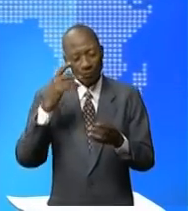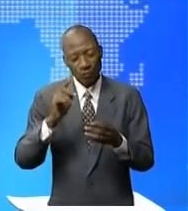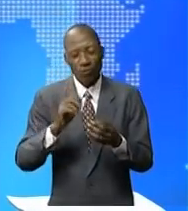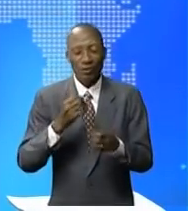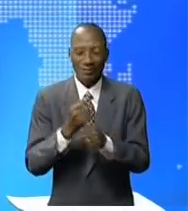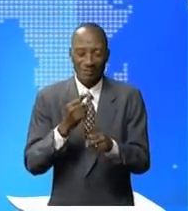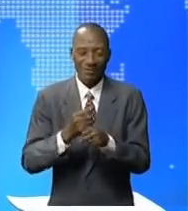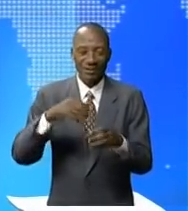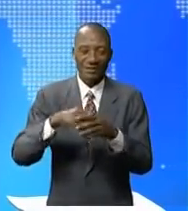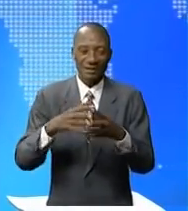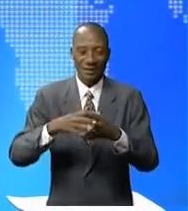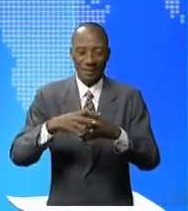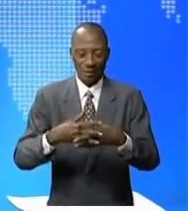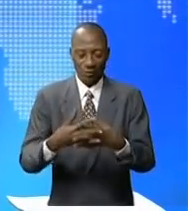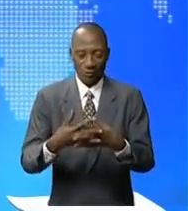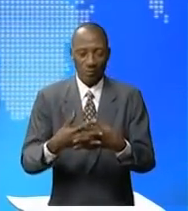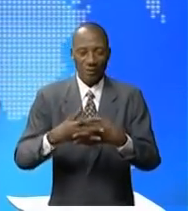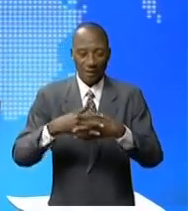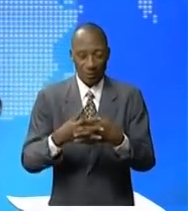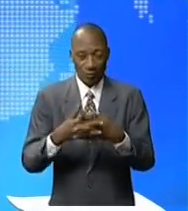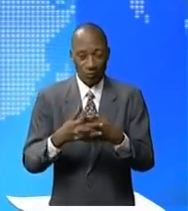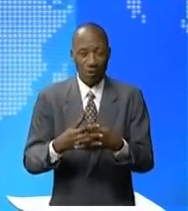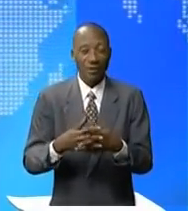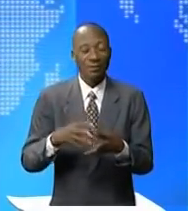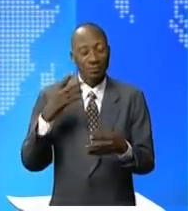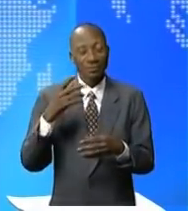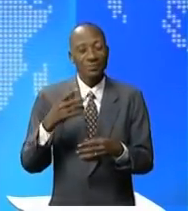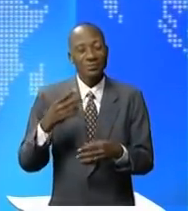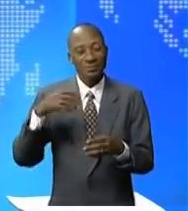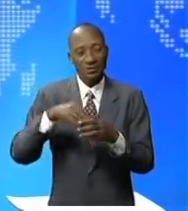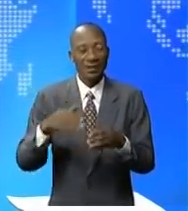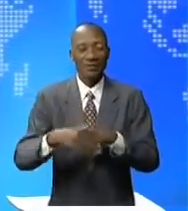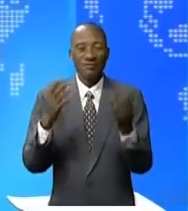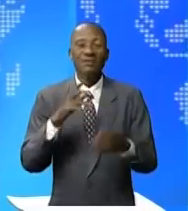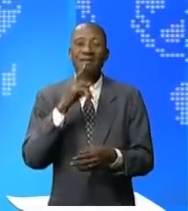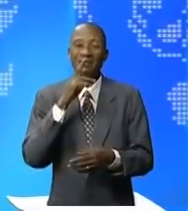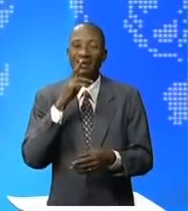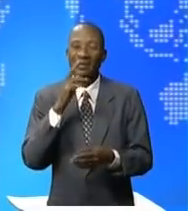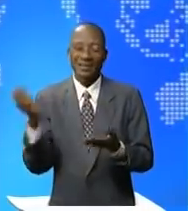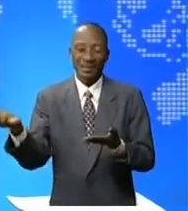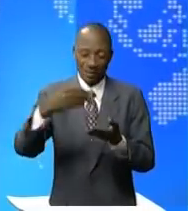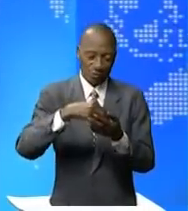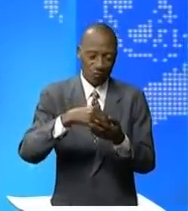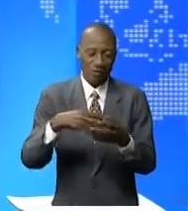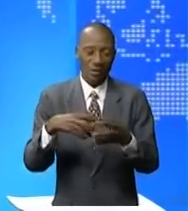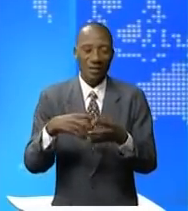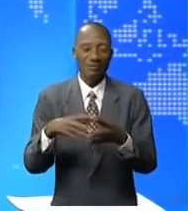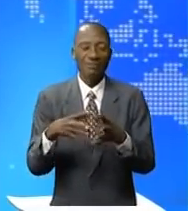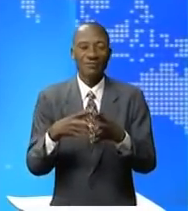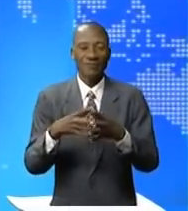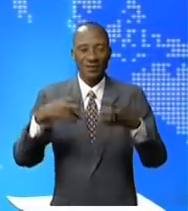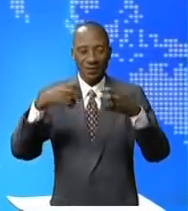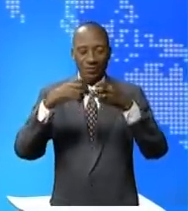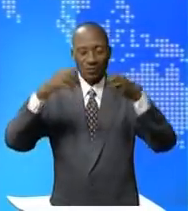pièces sont à l'Ikassi pour les reconditionnements, ce qui va permettre à Kisangani de renouer avec l'électricité produite par